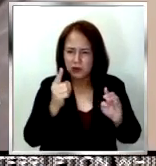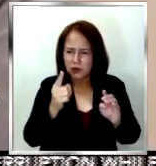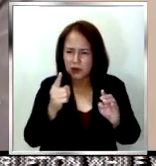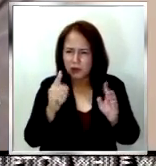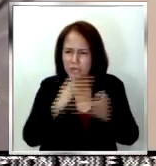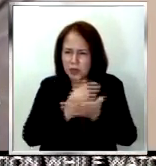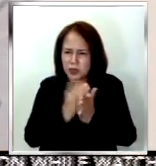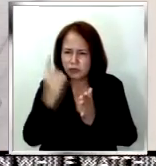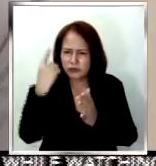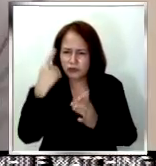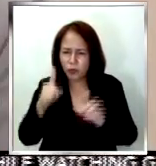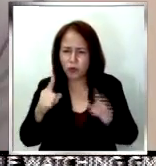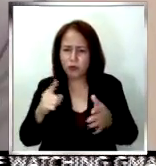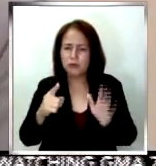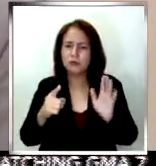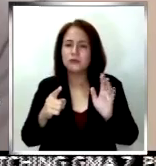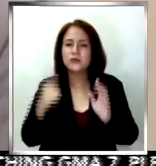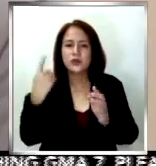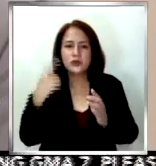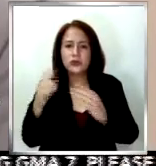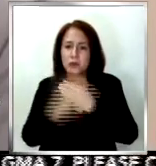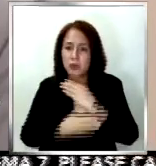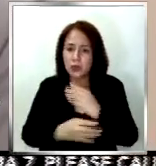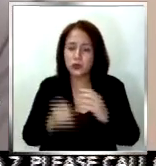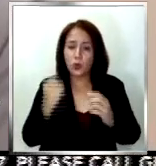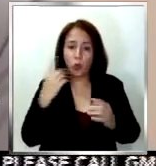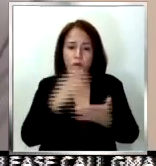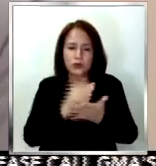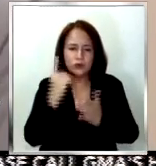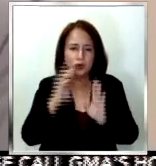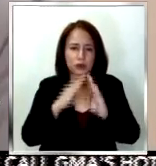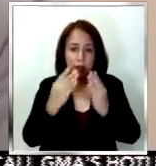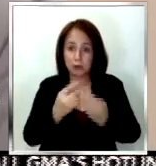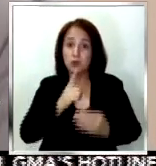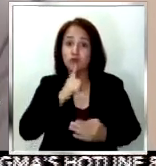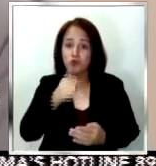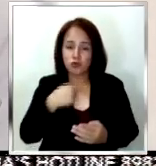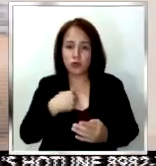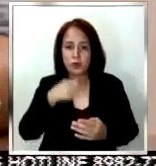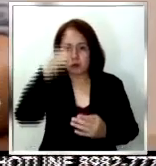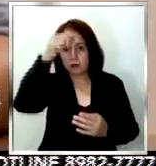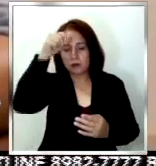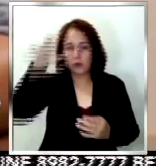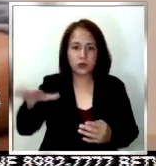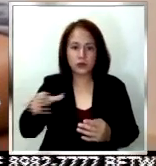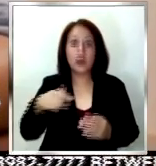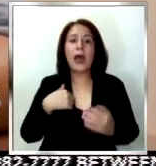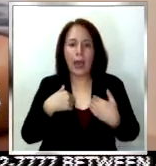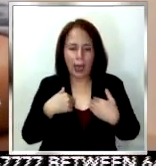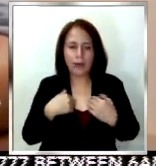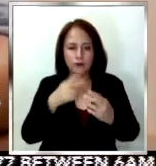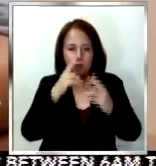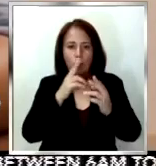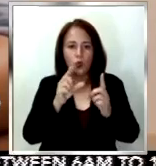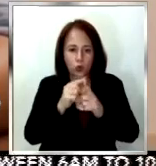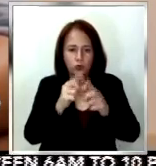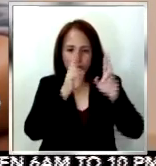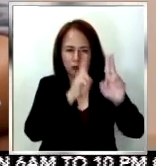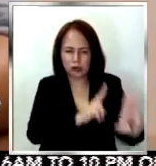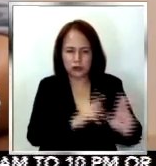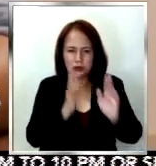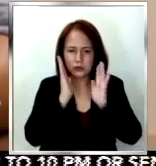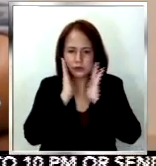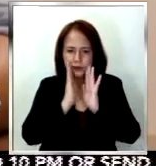budget ng mga barkada mo? Ako po ay isang tunay na lalaki na may palabra de honor. Nakakahiya ang mga